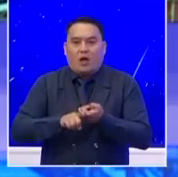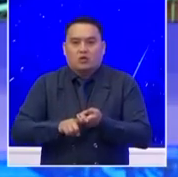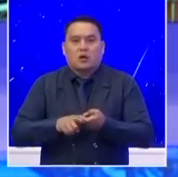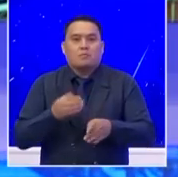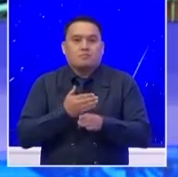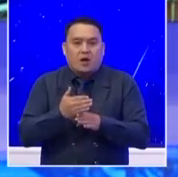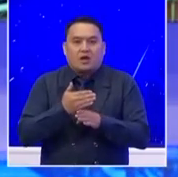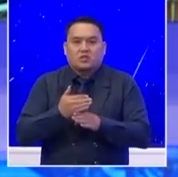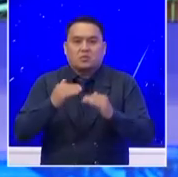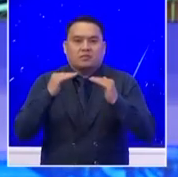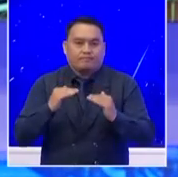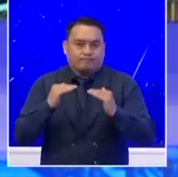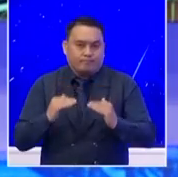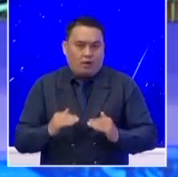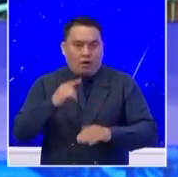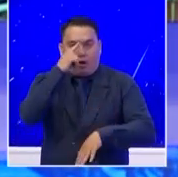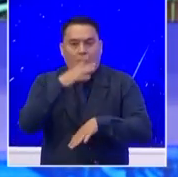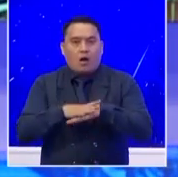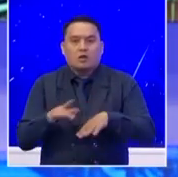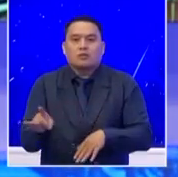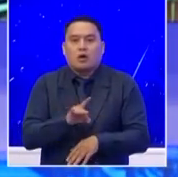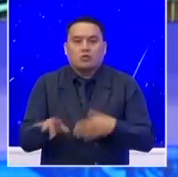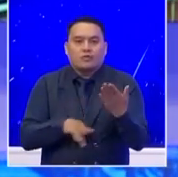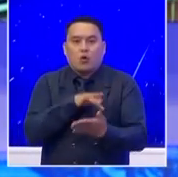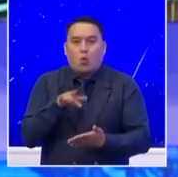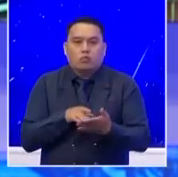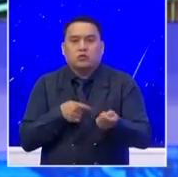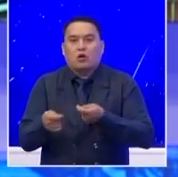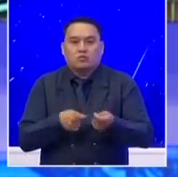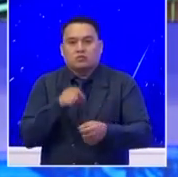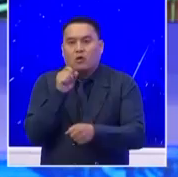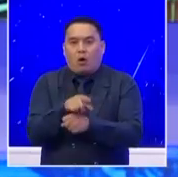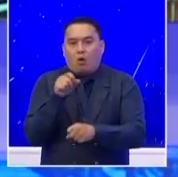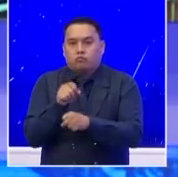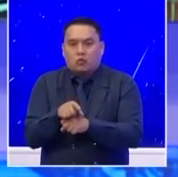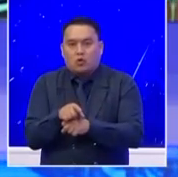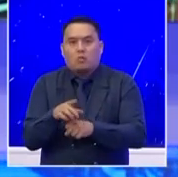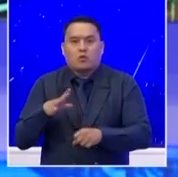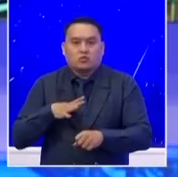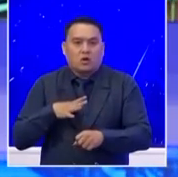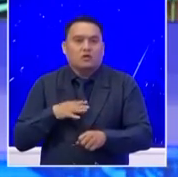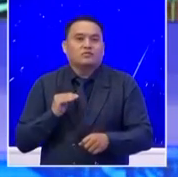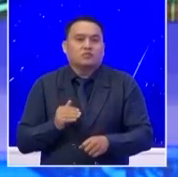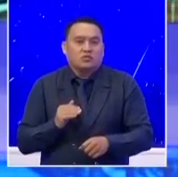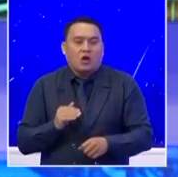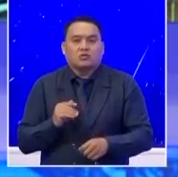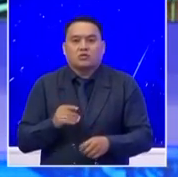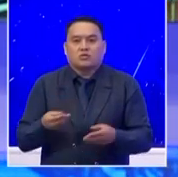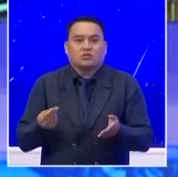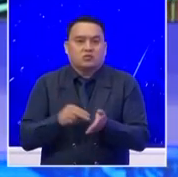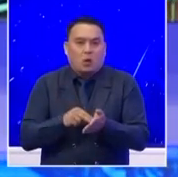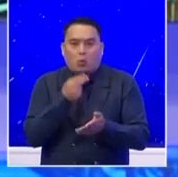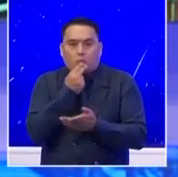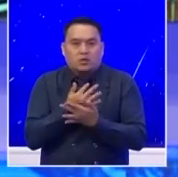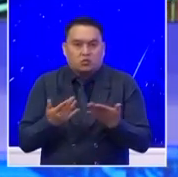начали постепенно падать. Акимам районов и руководителям областных управлений дан целый комплекс поручений. В частности, сдерживание цен на